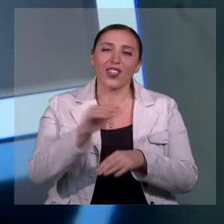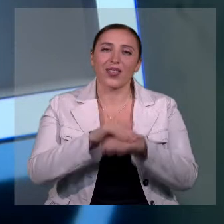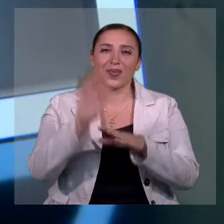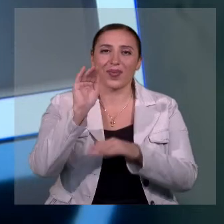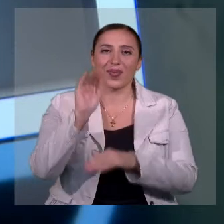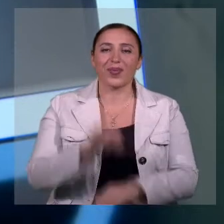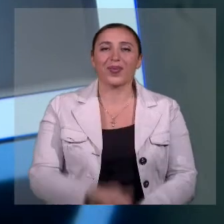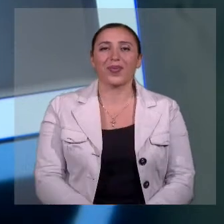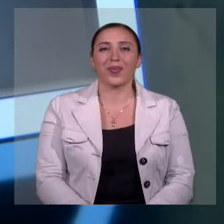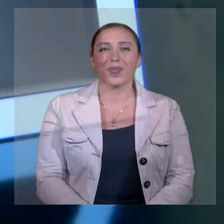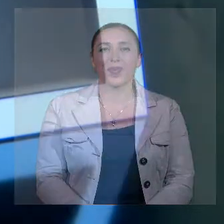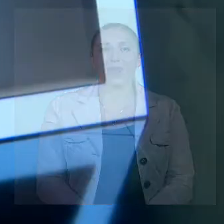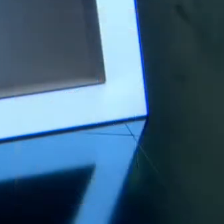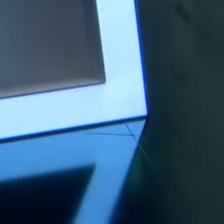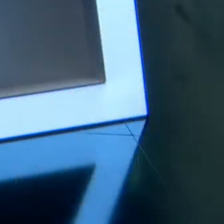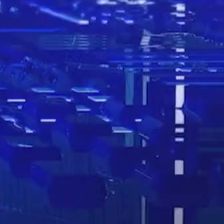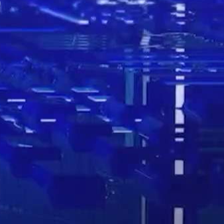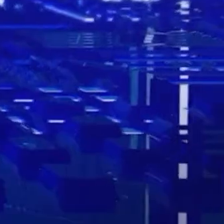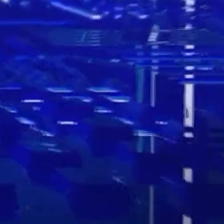մյուս հարթակներ։